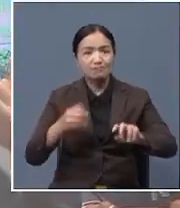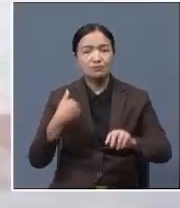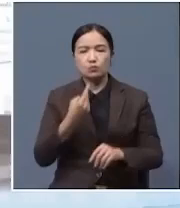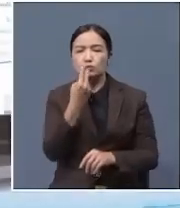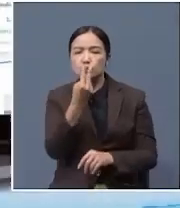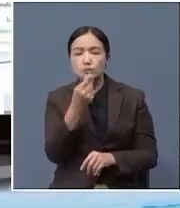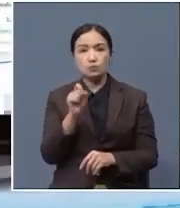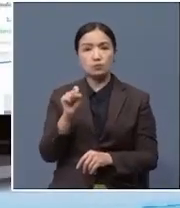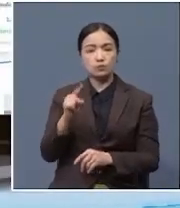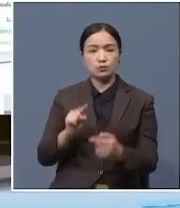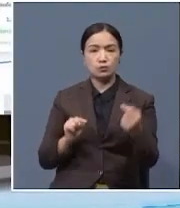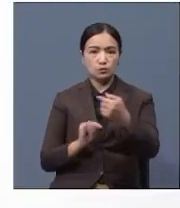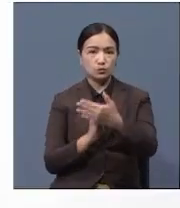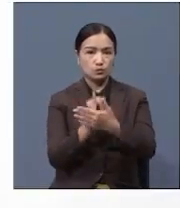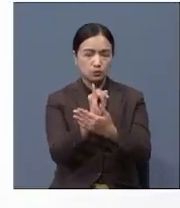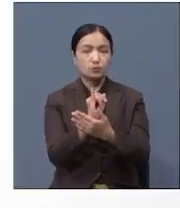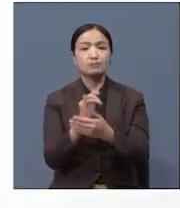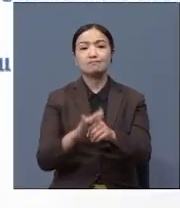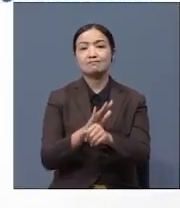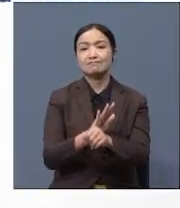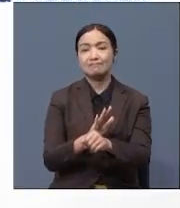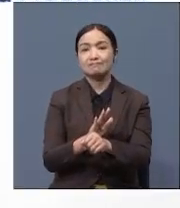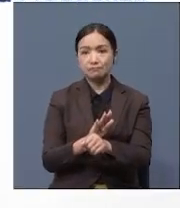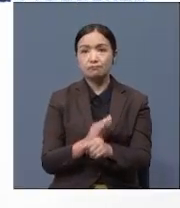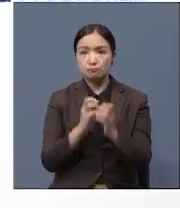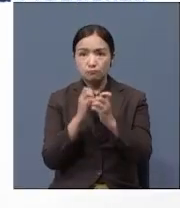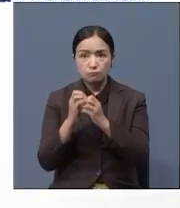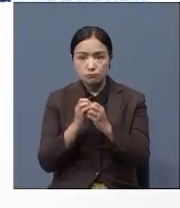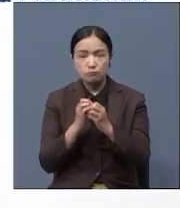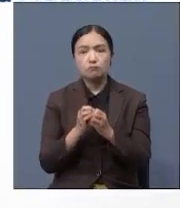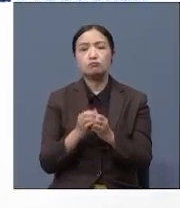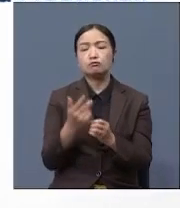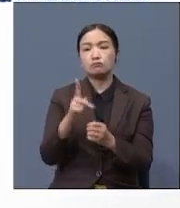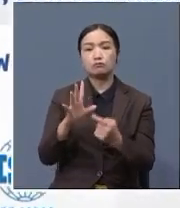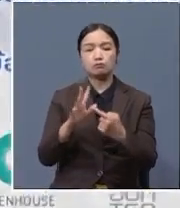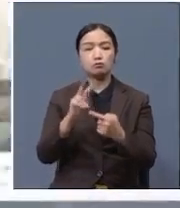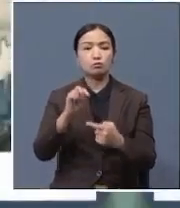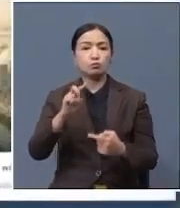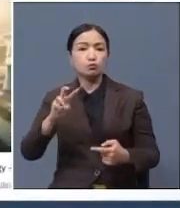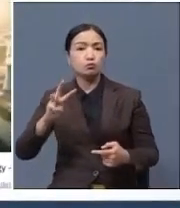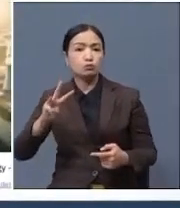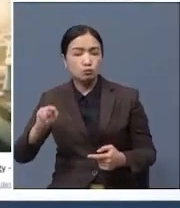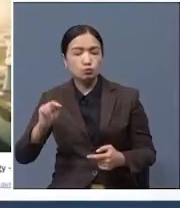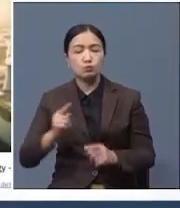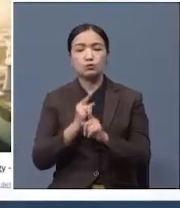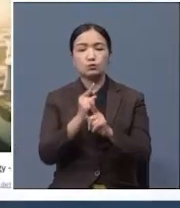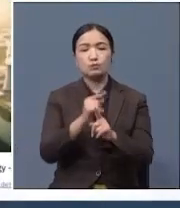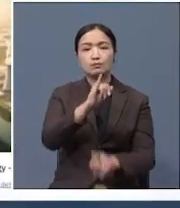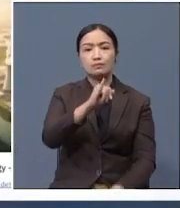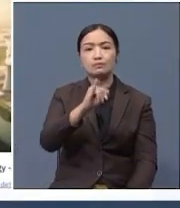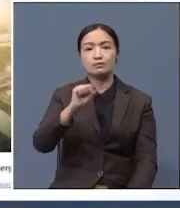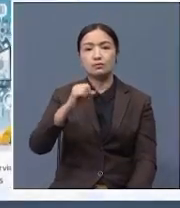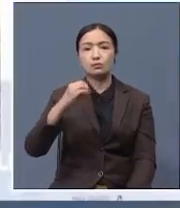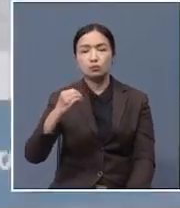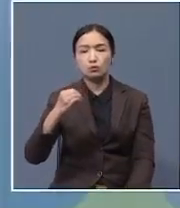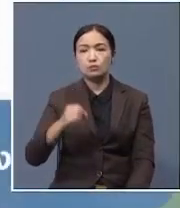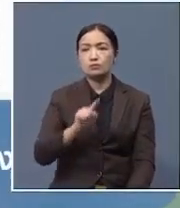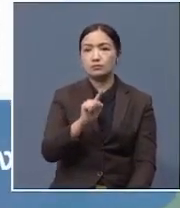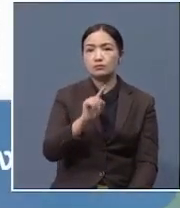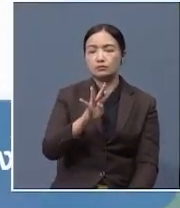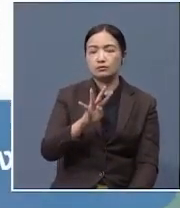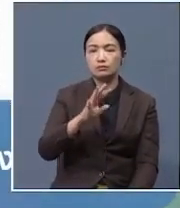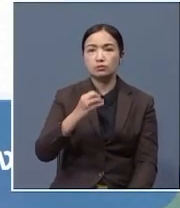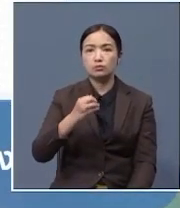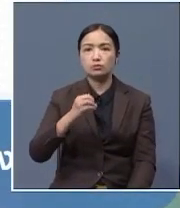แบบเรียลไทม์ถูกต้องแม่นยำการคำนวณปริมาณคาร์บอนฟุตพริ้นท์ได้ตามมาตรฐาน ISO